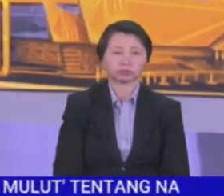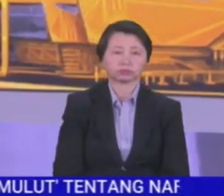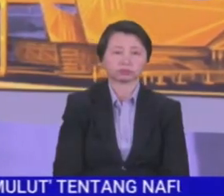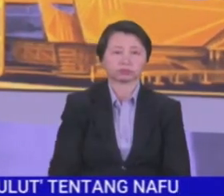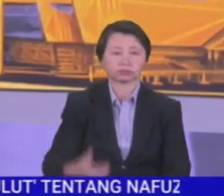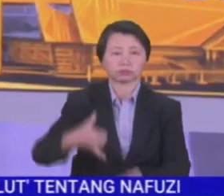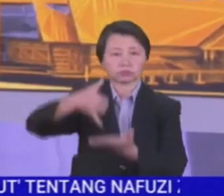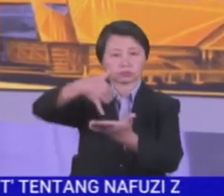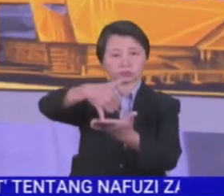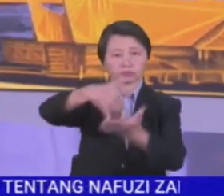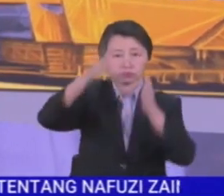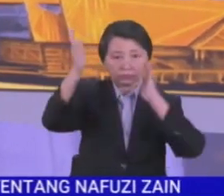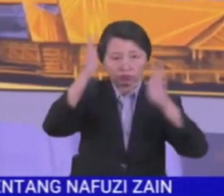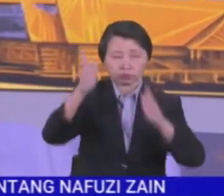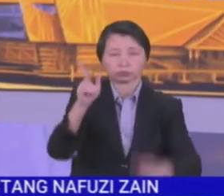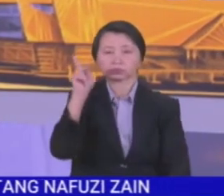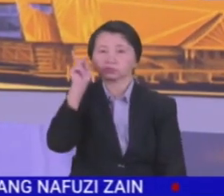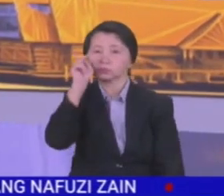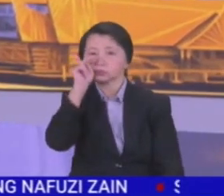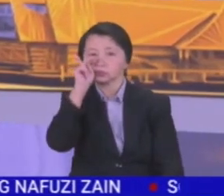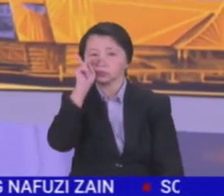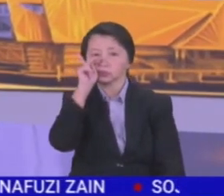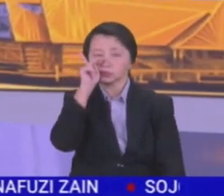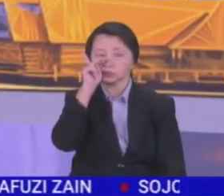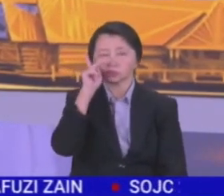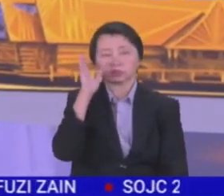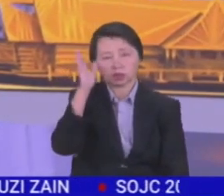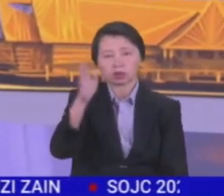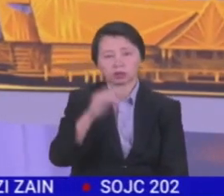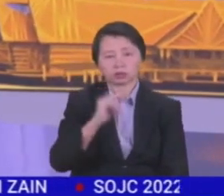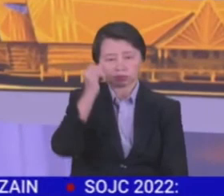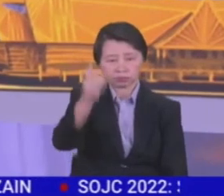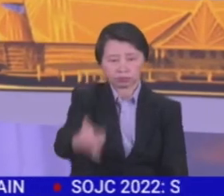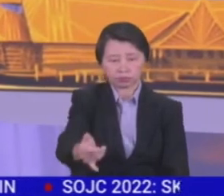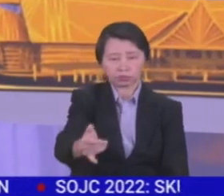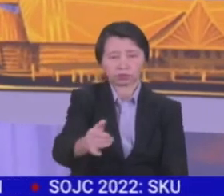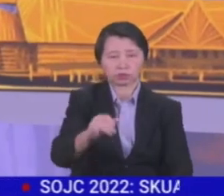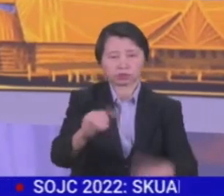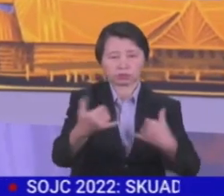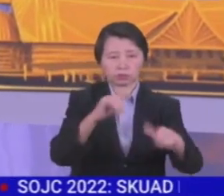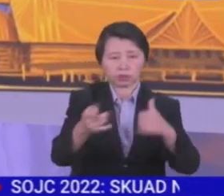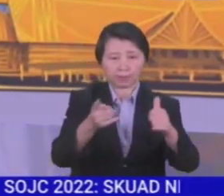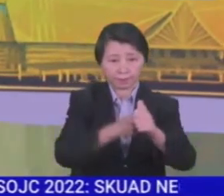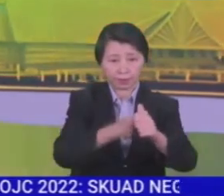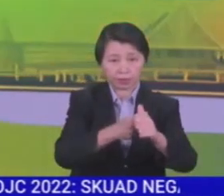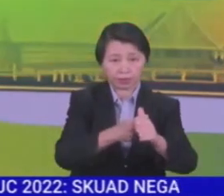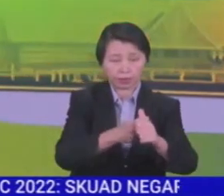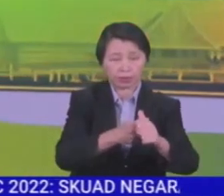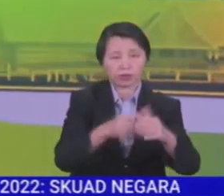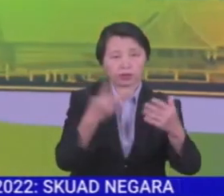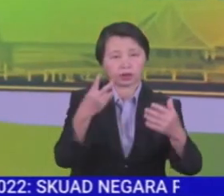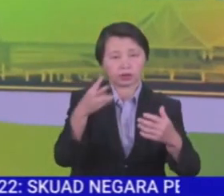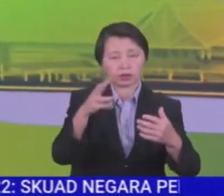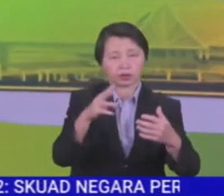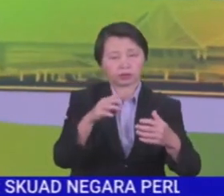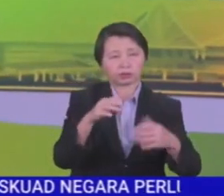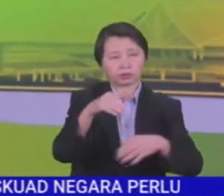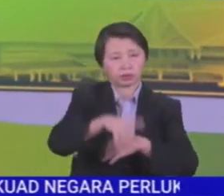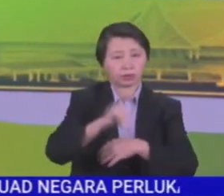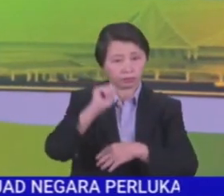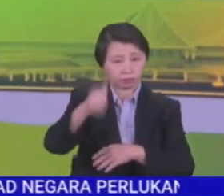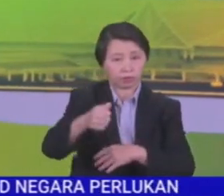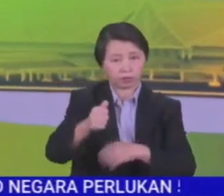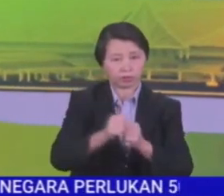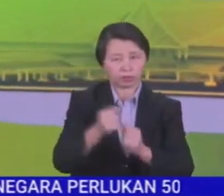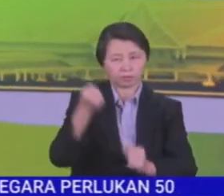perkembangan Piala Malaysia, Kedah Darul Aman KDAFC akan turun pada aksi pertama peringkat 16 pasukan malam esok dengan misi